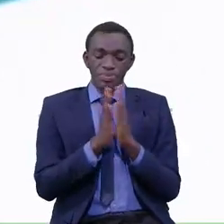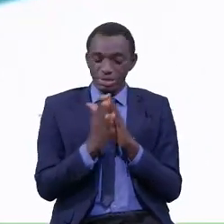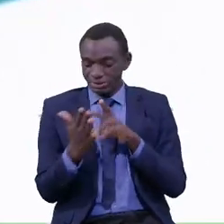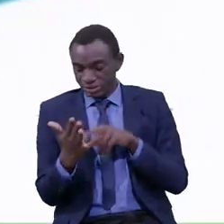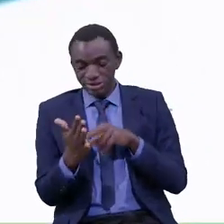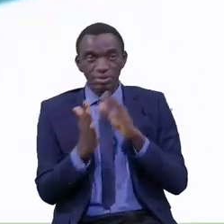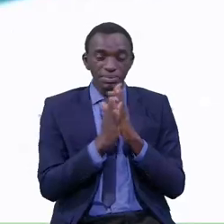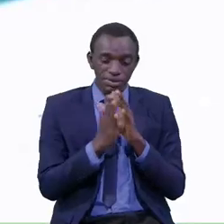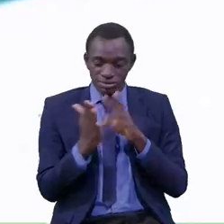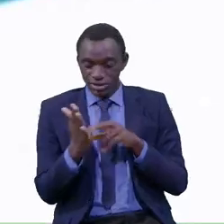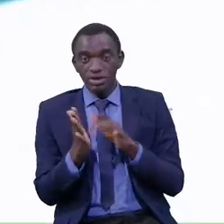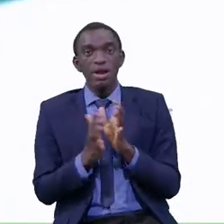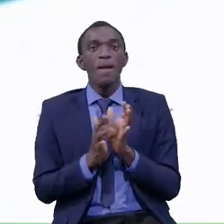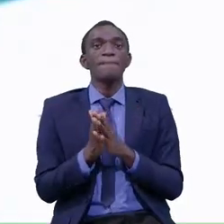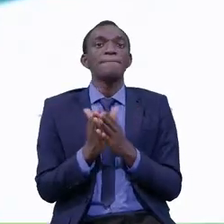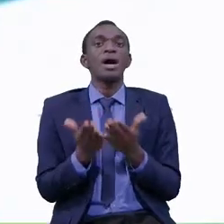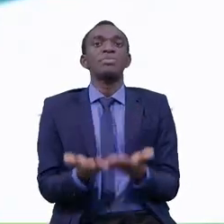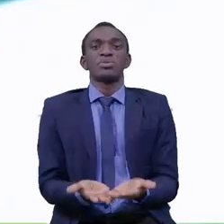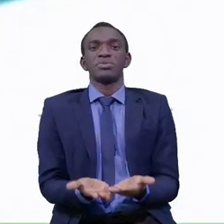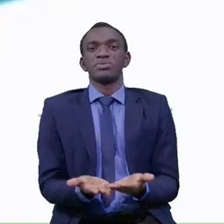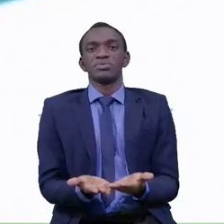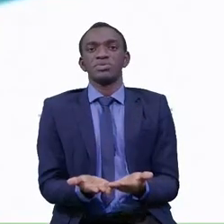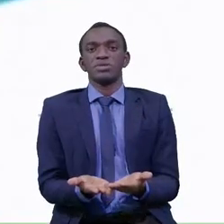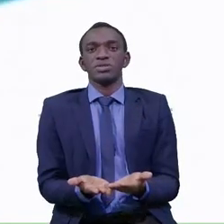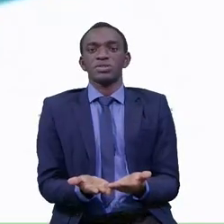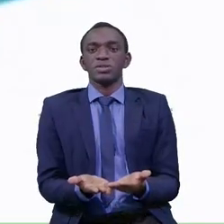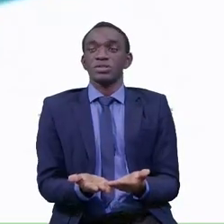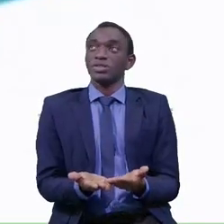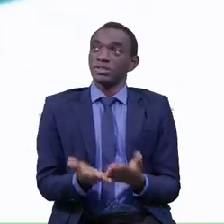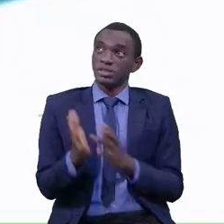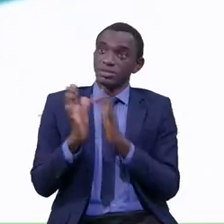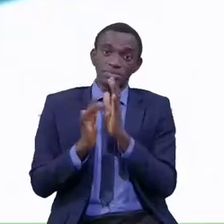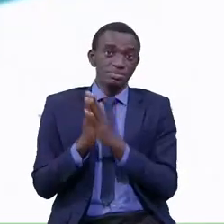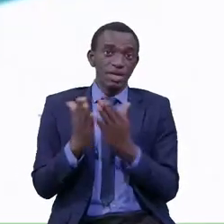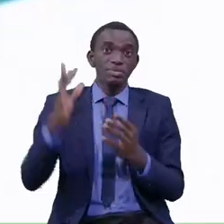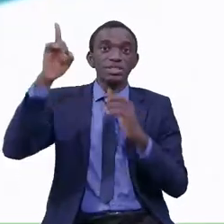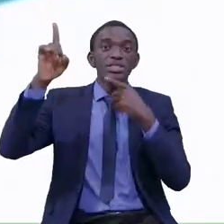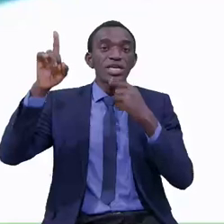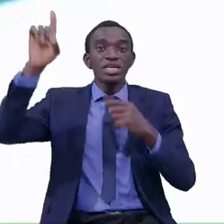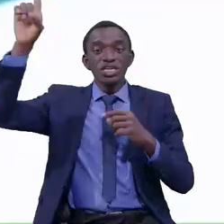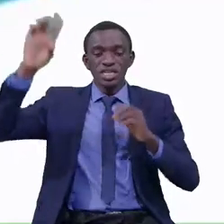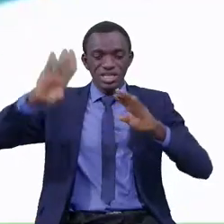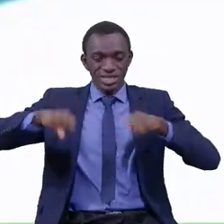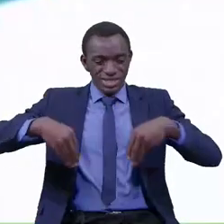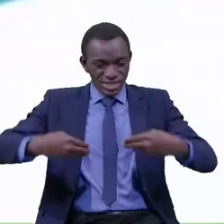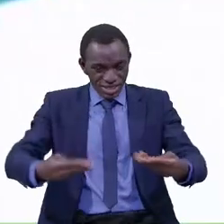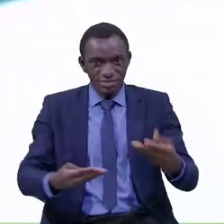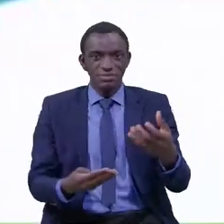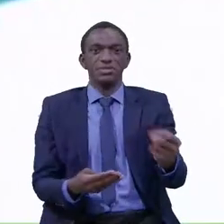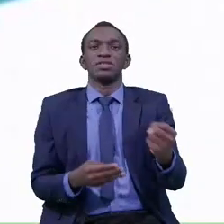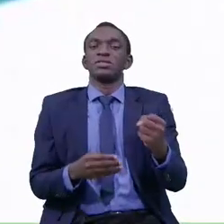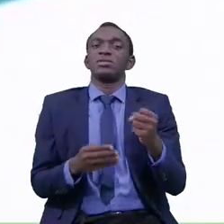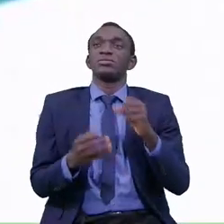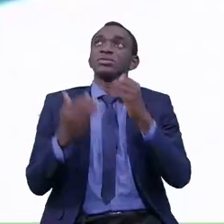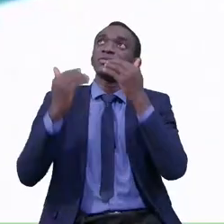les Écritures. Et ta parole a dit, tu donnes, il donne. Merci Seigneur,